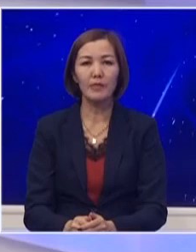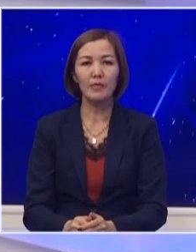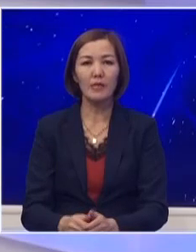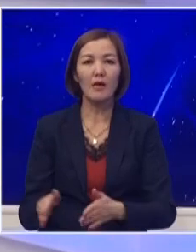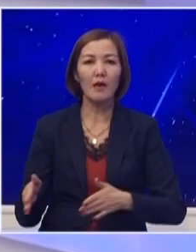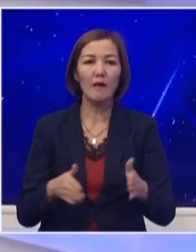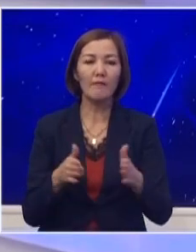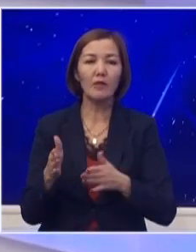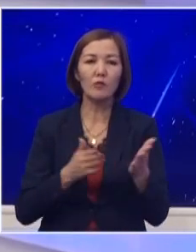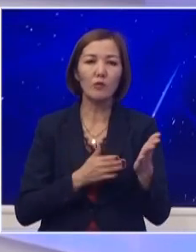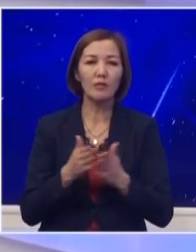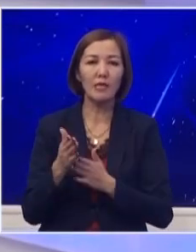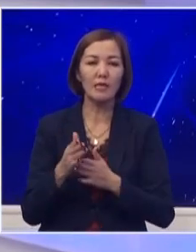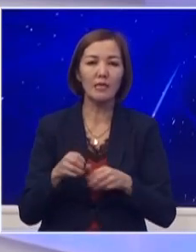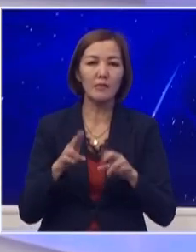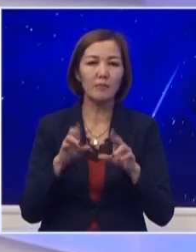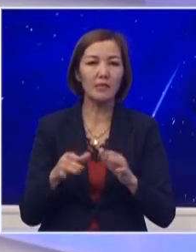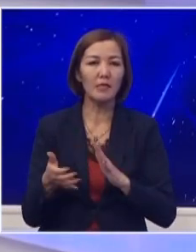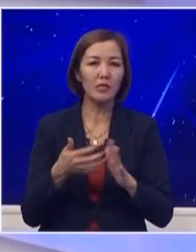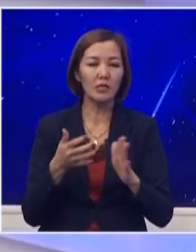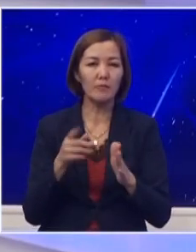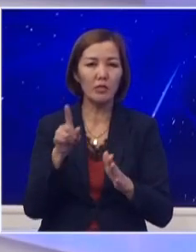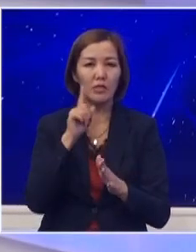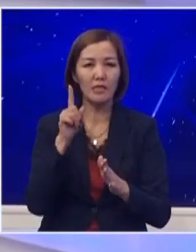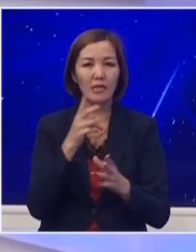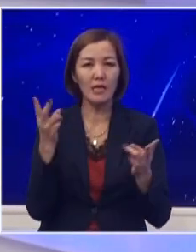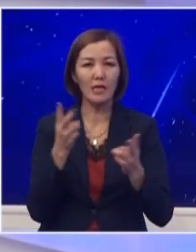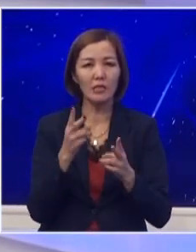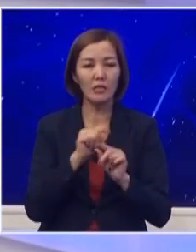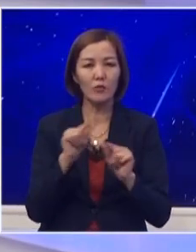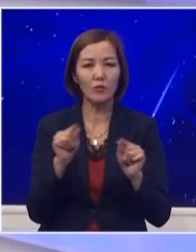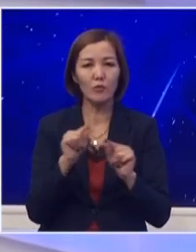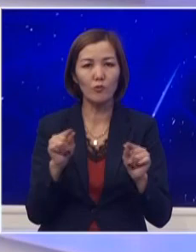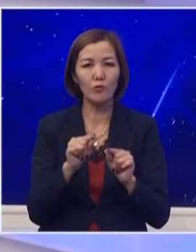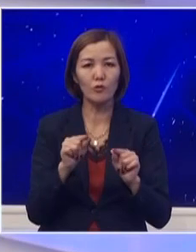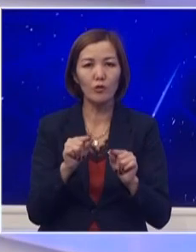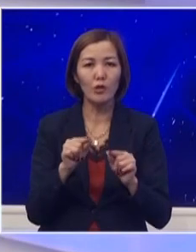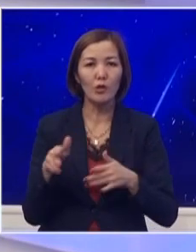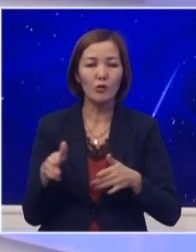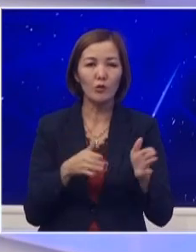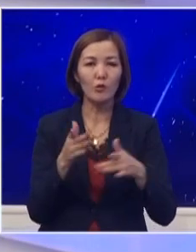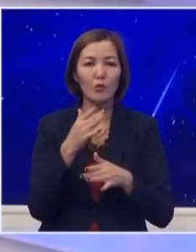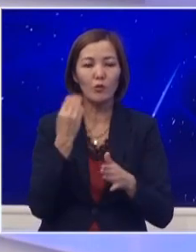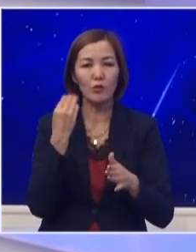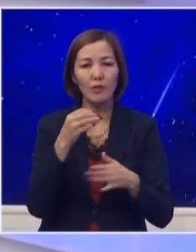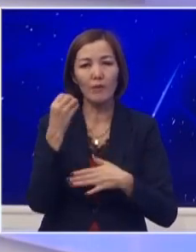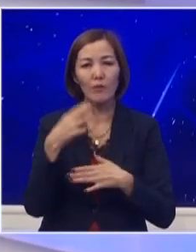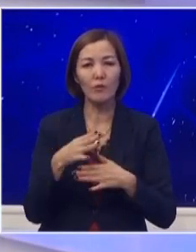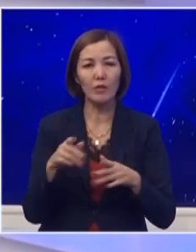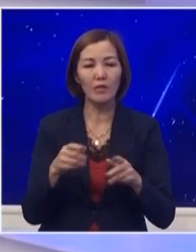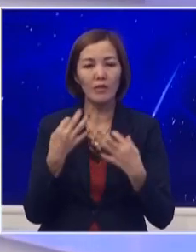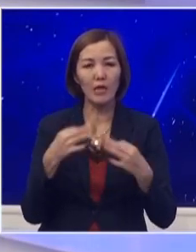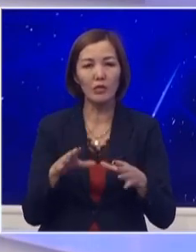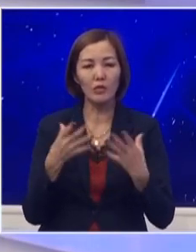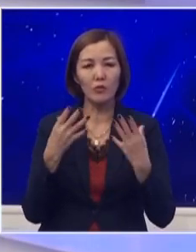Автожол саласына білікті мамандар жетіспейді. Жастарға сала қажеттілігін ұғындыру үшін жол активтерінің ұлттық сапа орталығында ашық есік күн